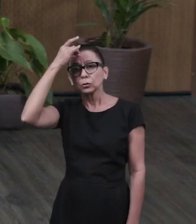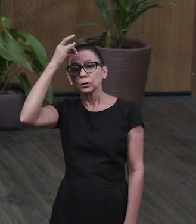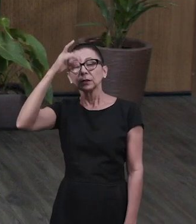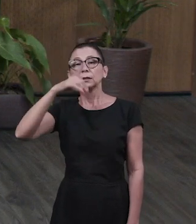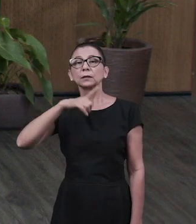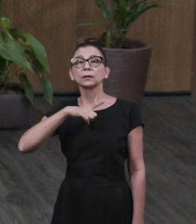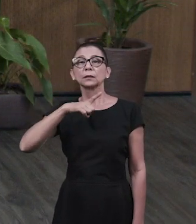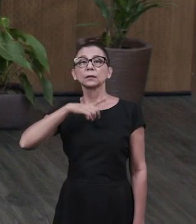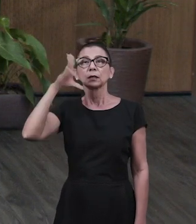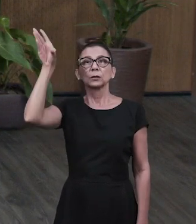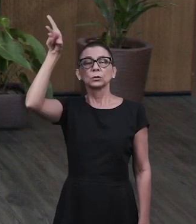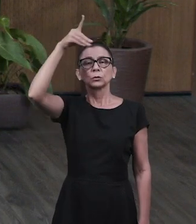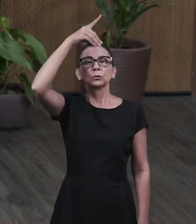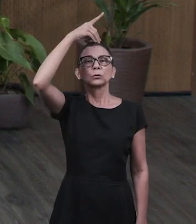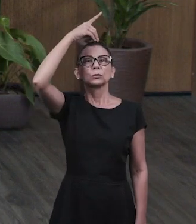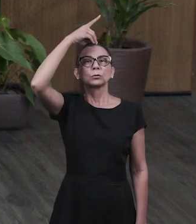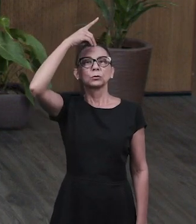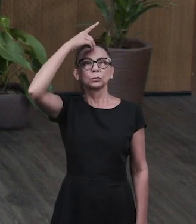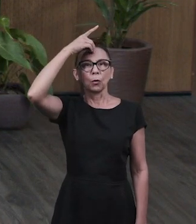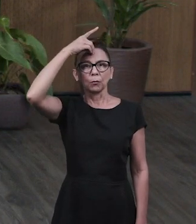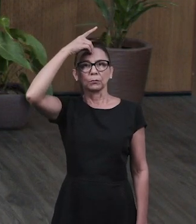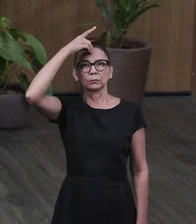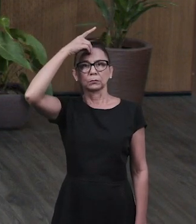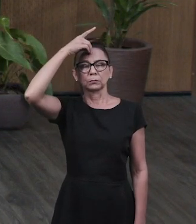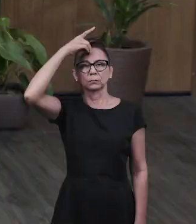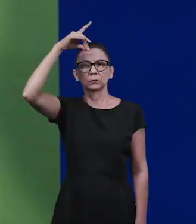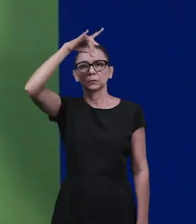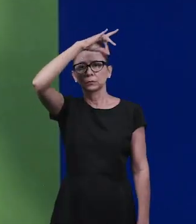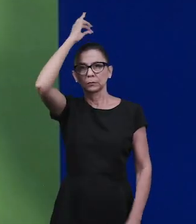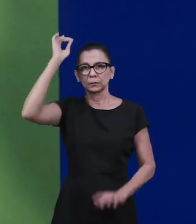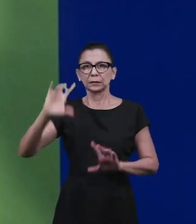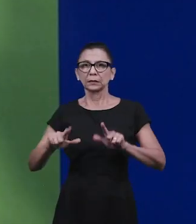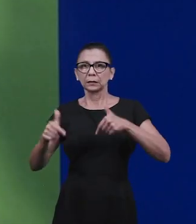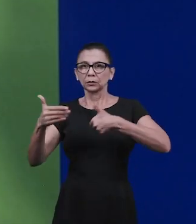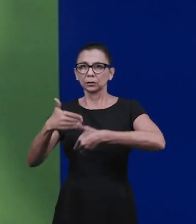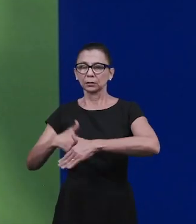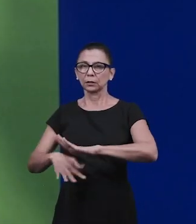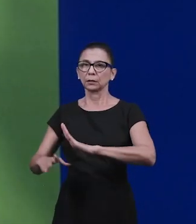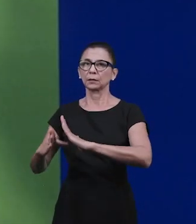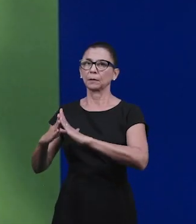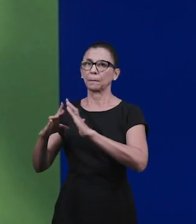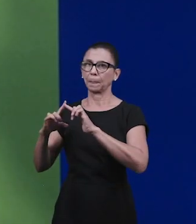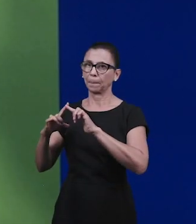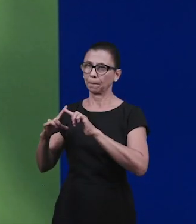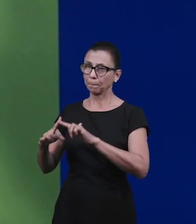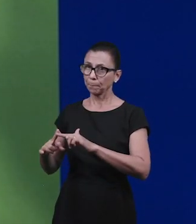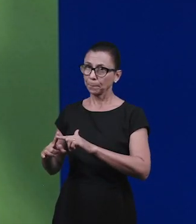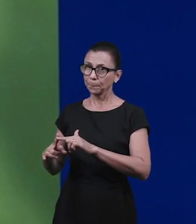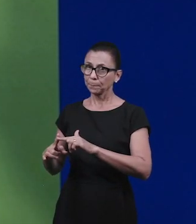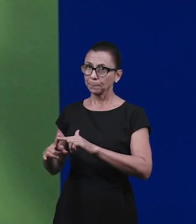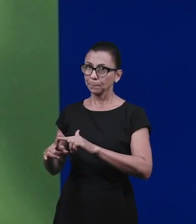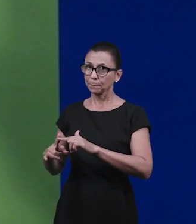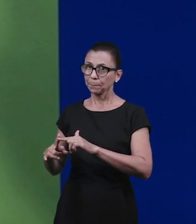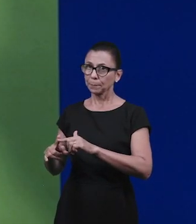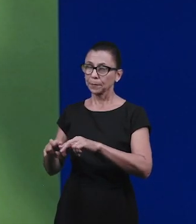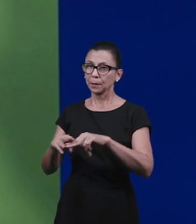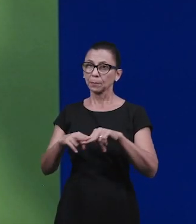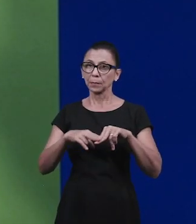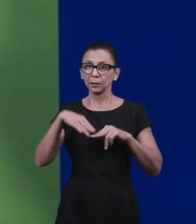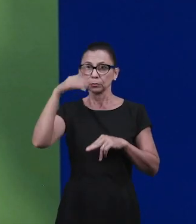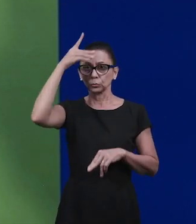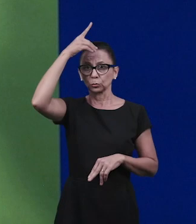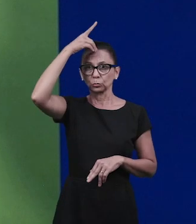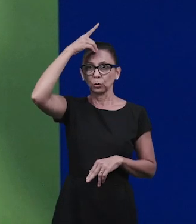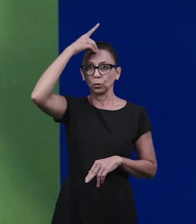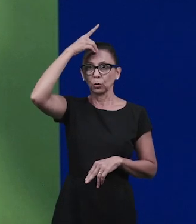C'est le Saint-Esprit qui opère toutes ces choses dans la vie de l'Église. Et à travers les